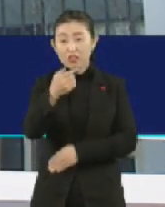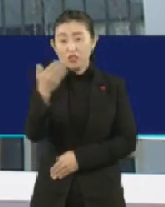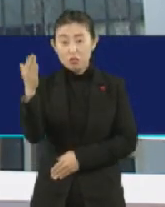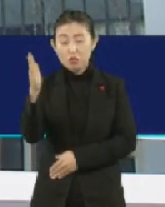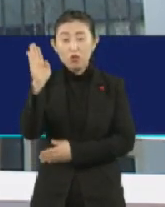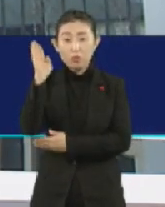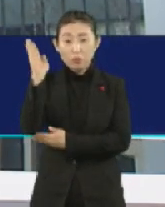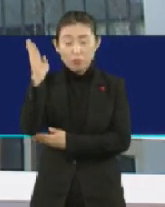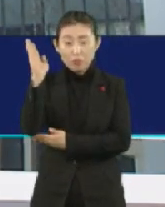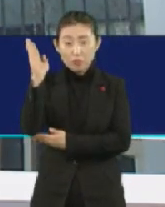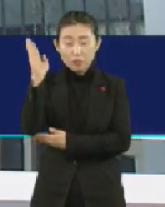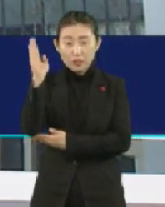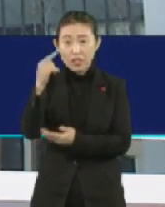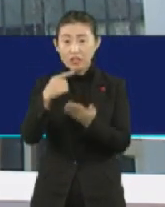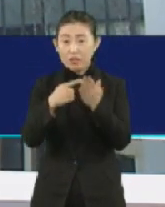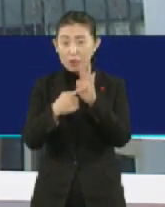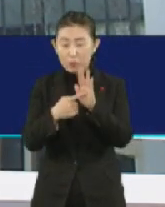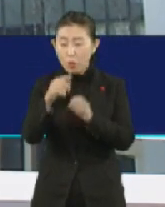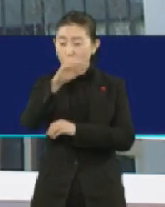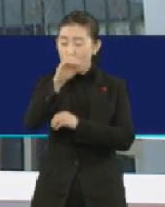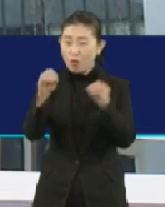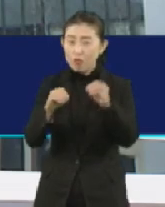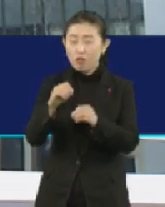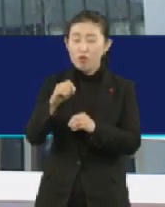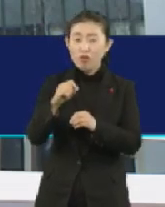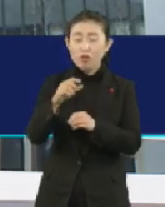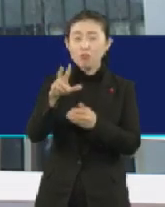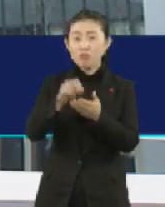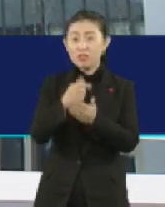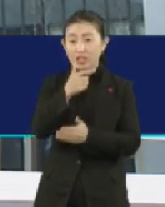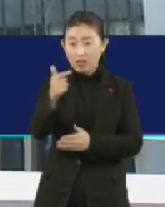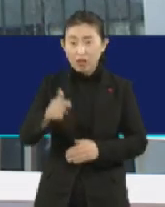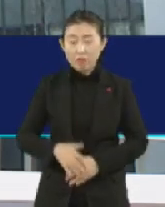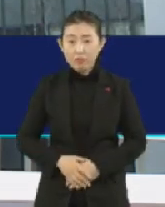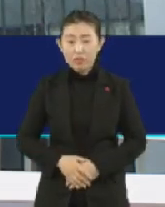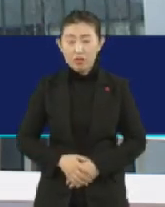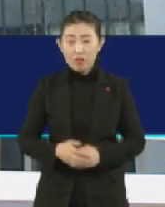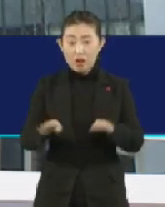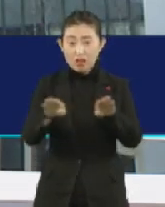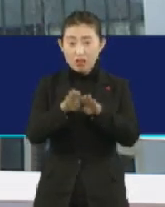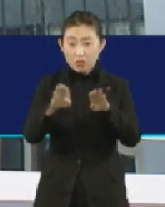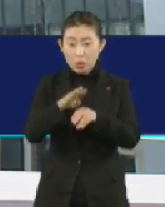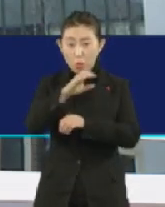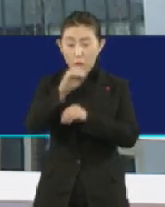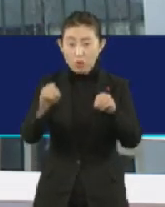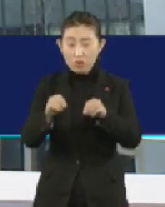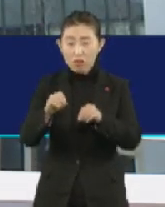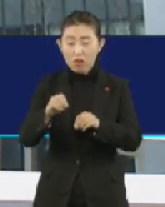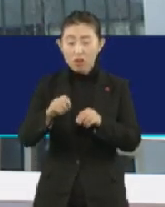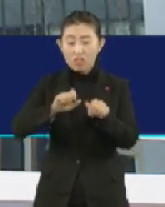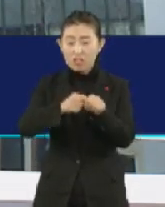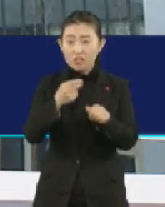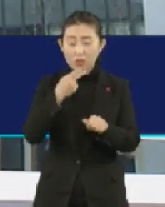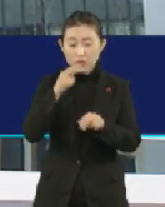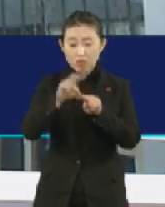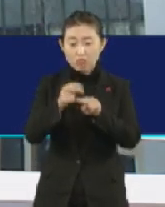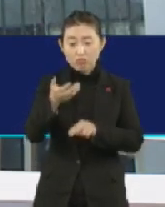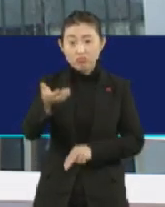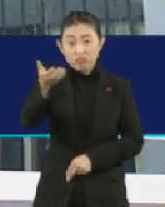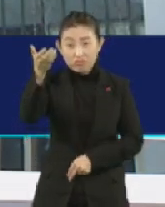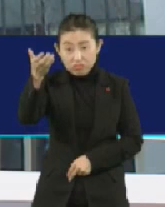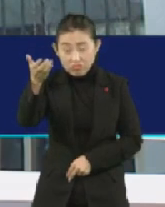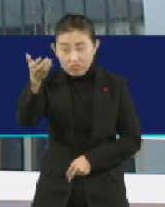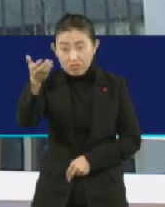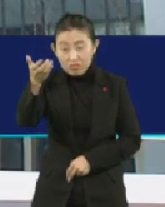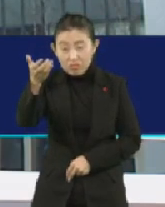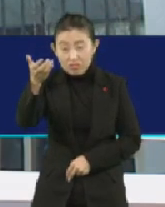내놓았는데 논란이 더 확산되고 있습니다. 무단 결근한 직원이 징계 없이 승진한 것과 관련해 결근 사유가 업무